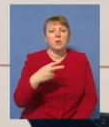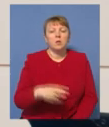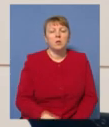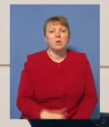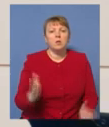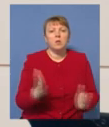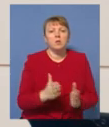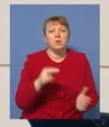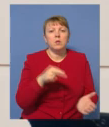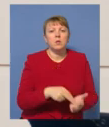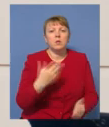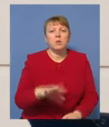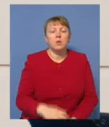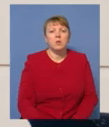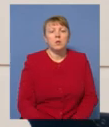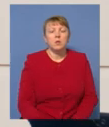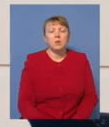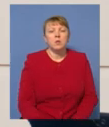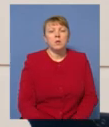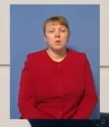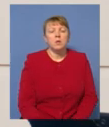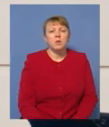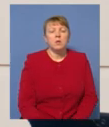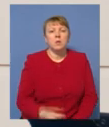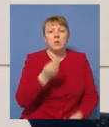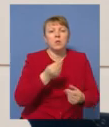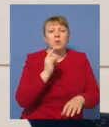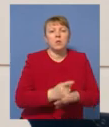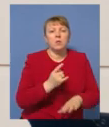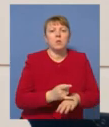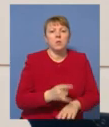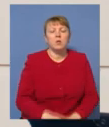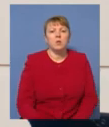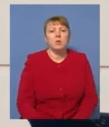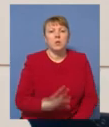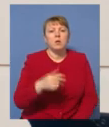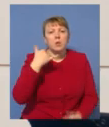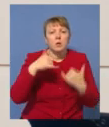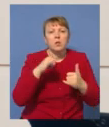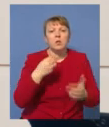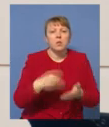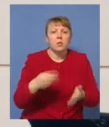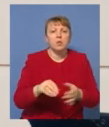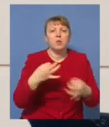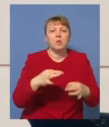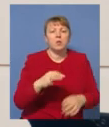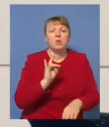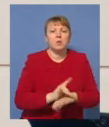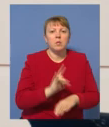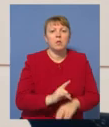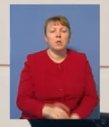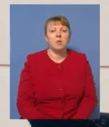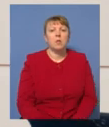20 ниже выставляют. И создается искусственный ажиотаж. Все звонят, хотят приобрести эту машину.